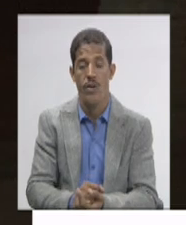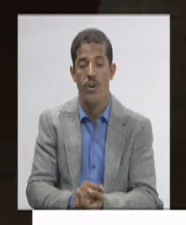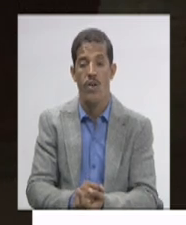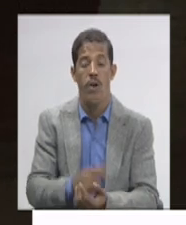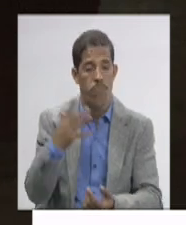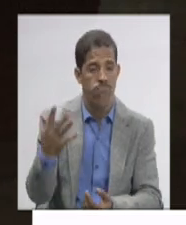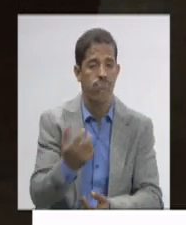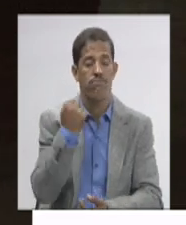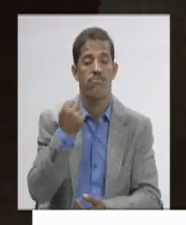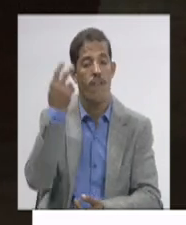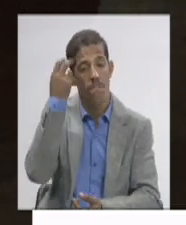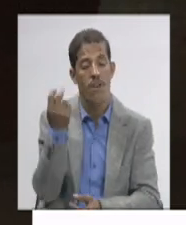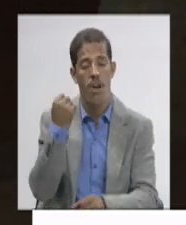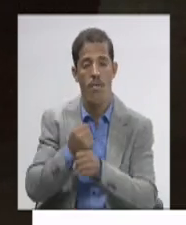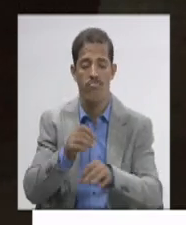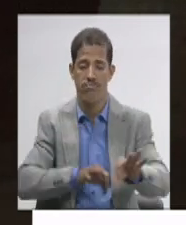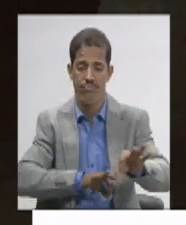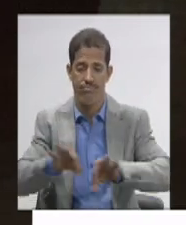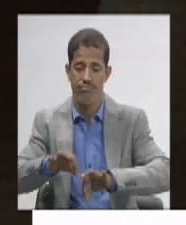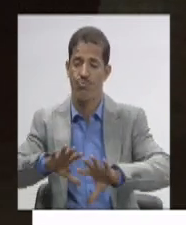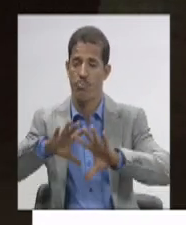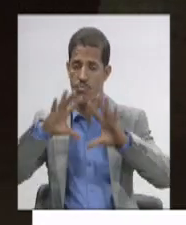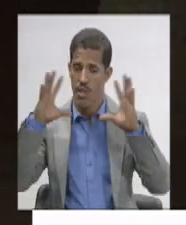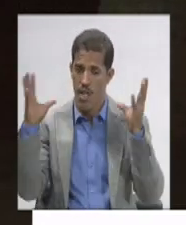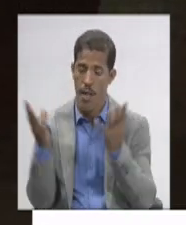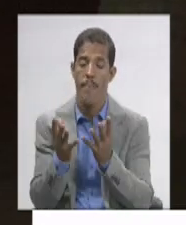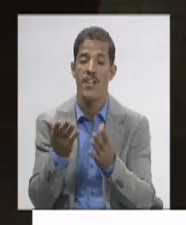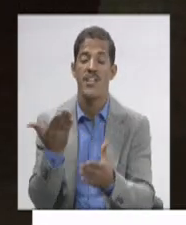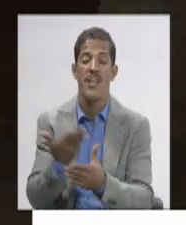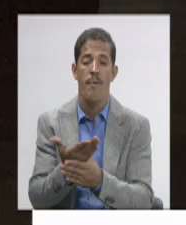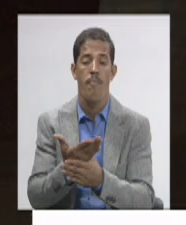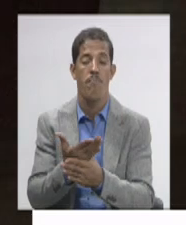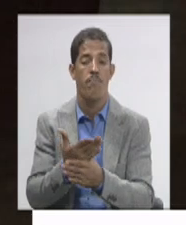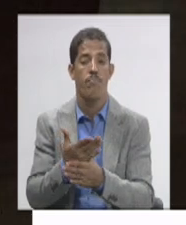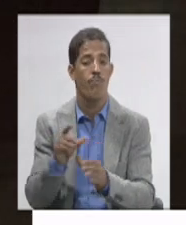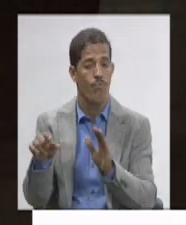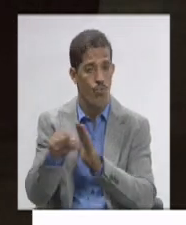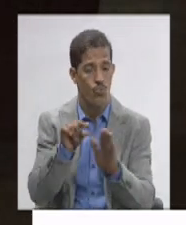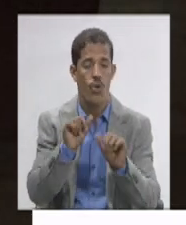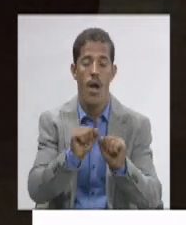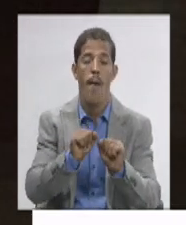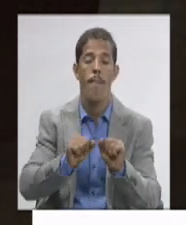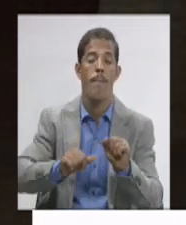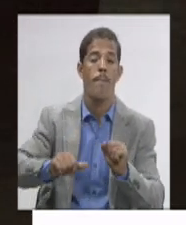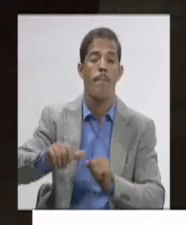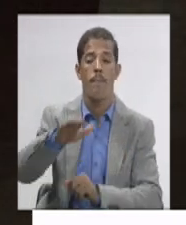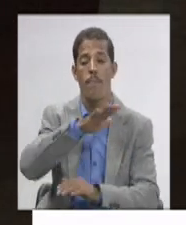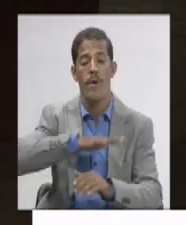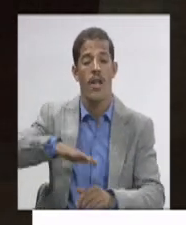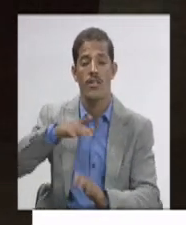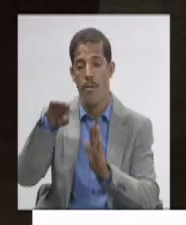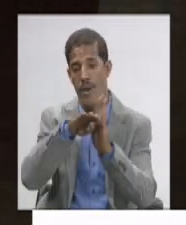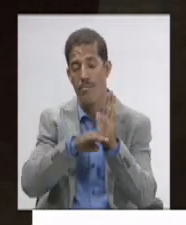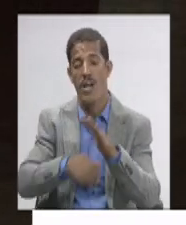استراتيجيه متكامله في اطار في اطار طبعا برنامج فخامه رئيس الجمهوريه